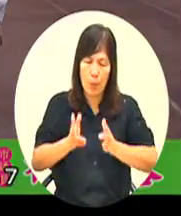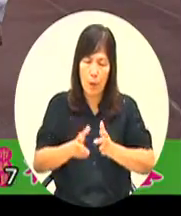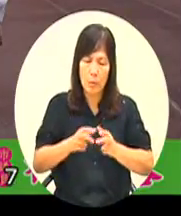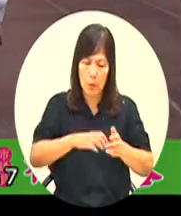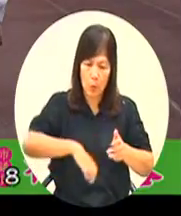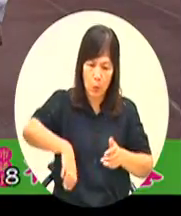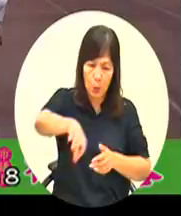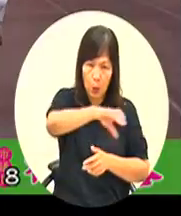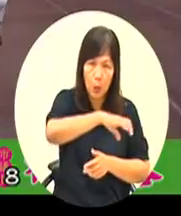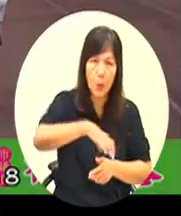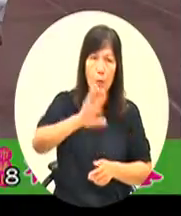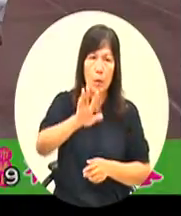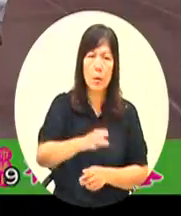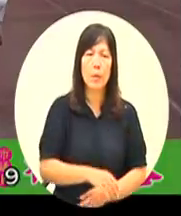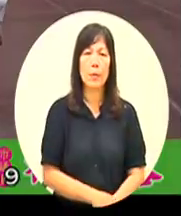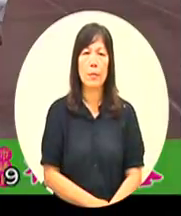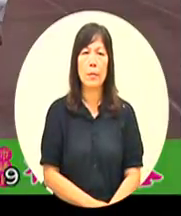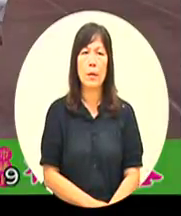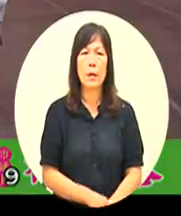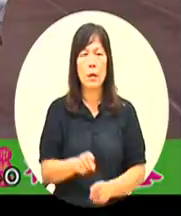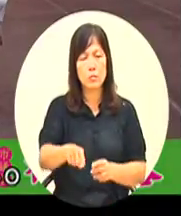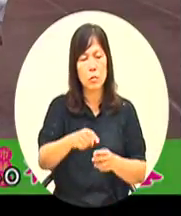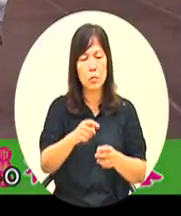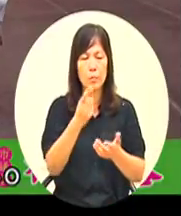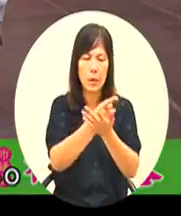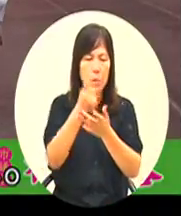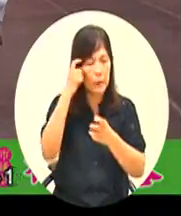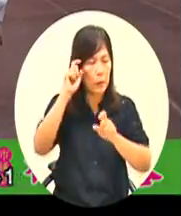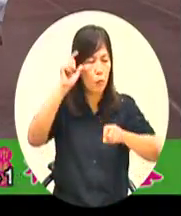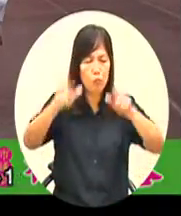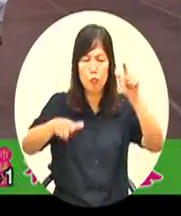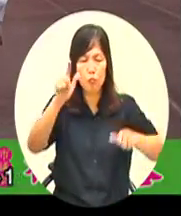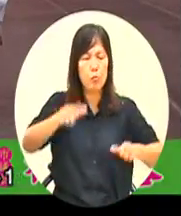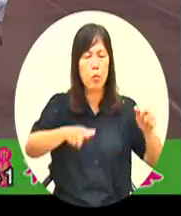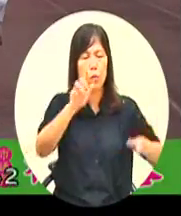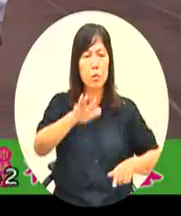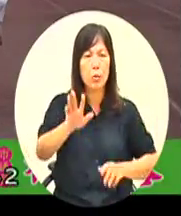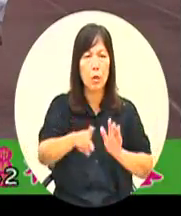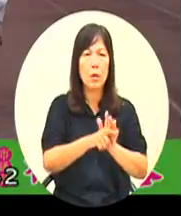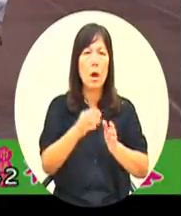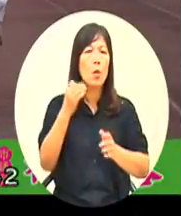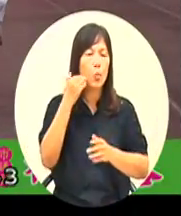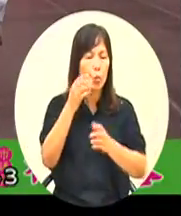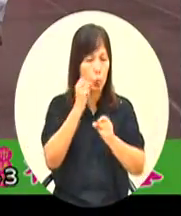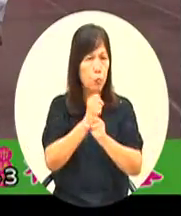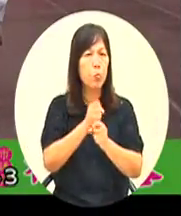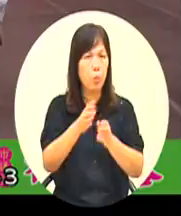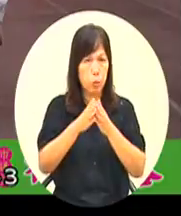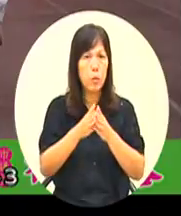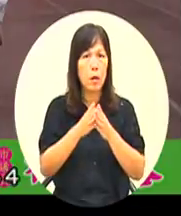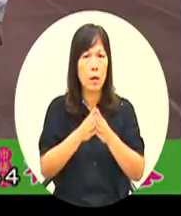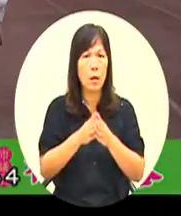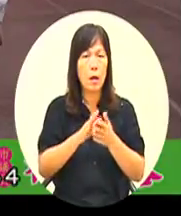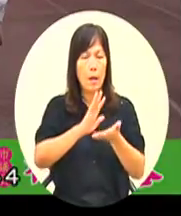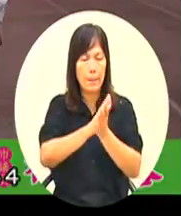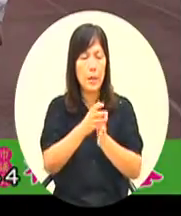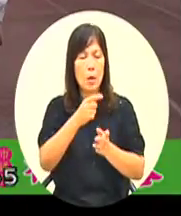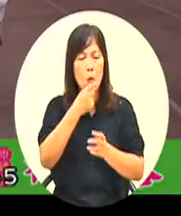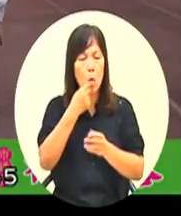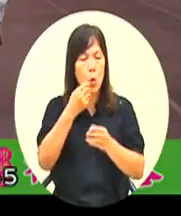跑道这个是见仁见智的哈。如果说要来做那个红土